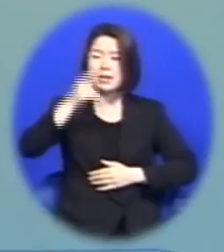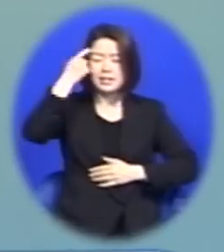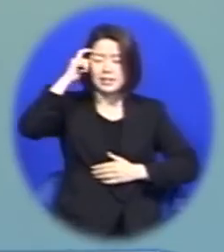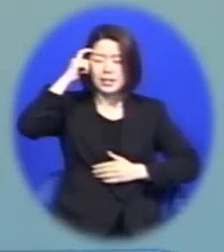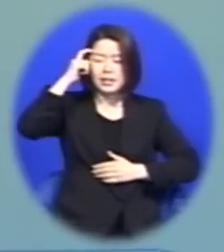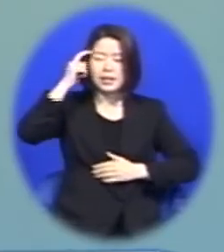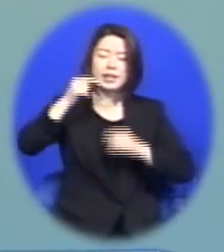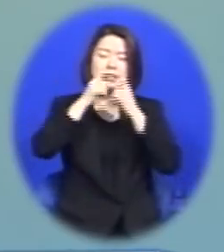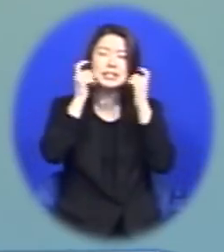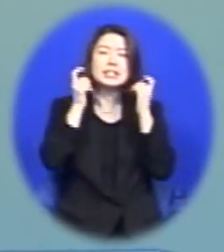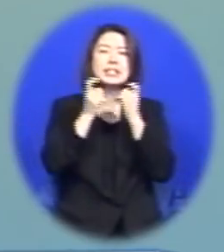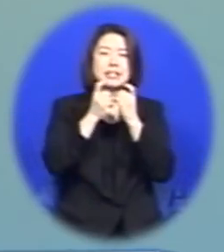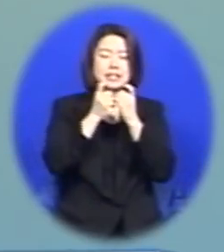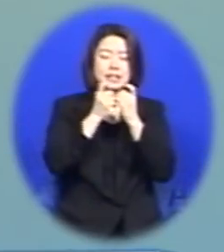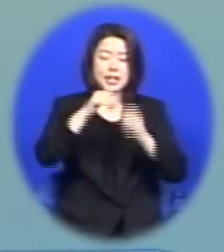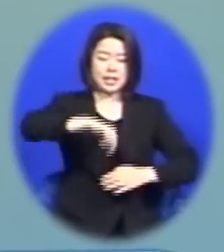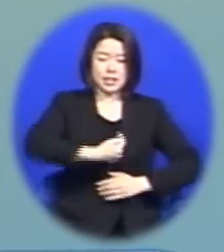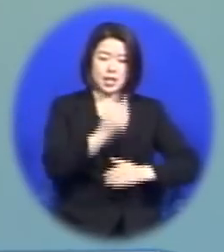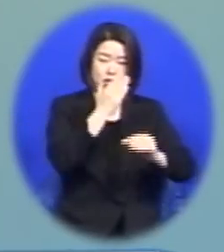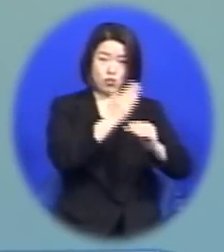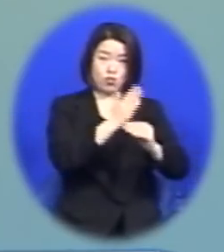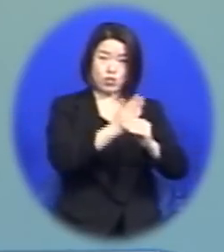자기 중심성